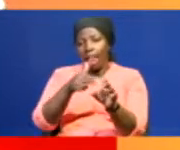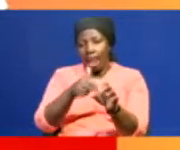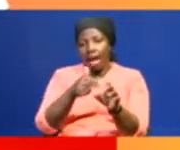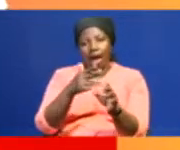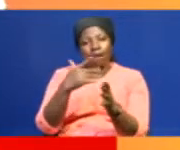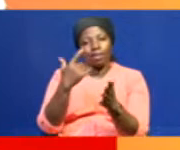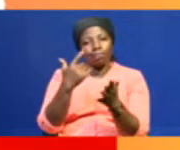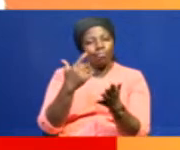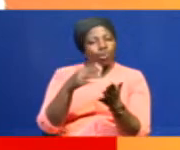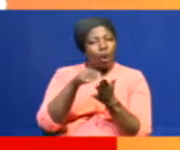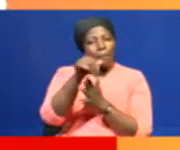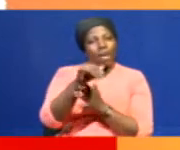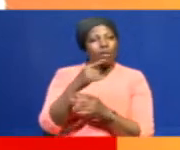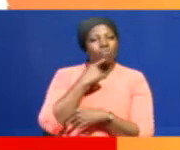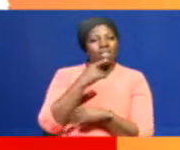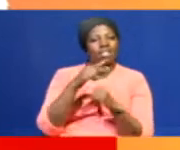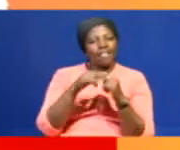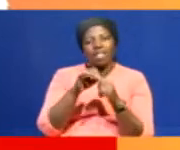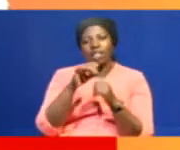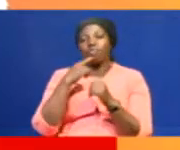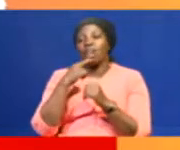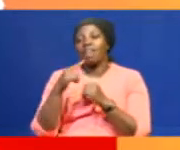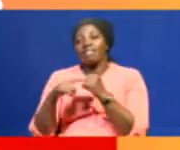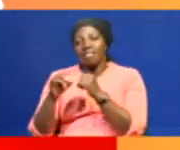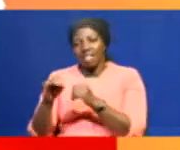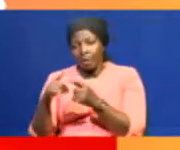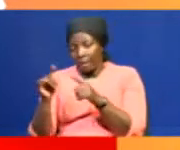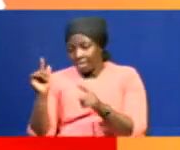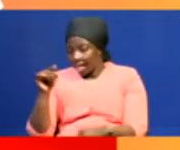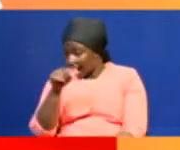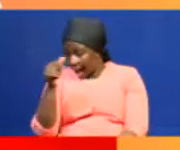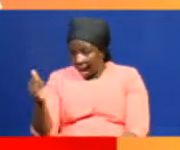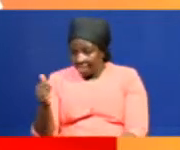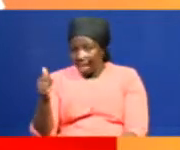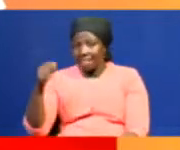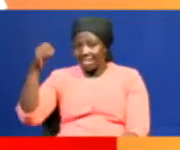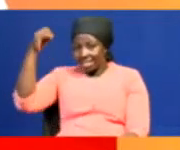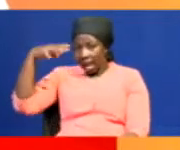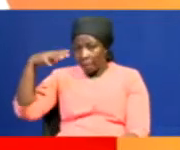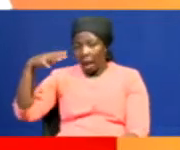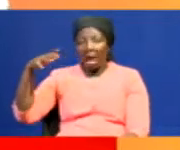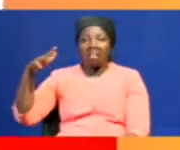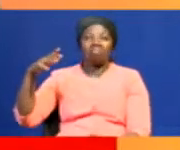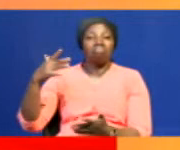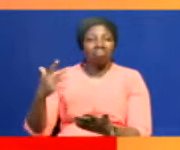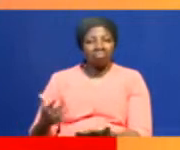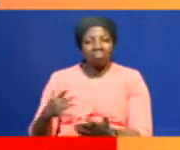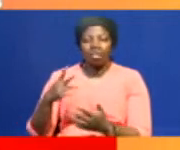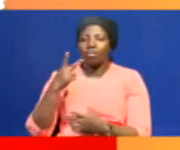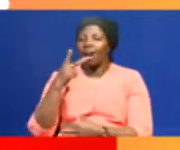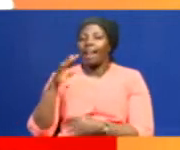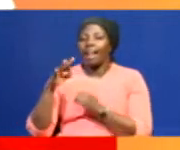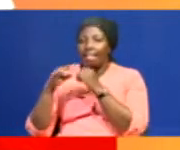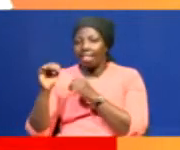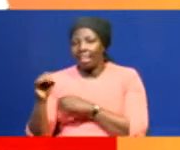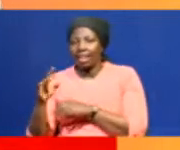160, lakini hii ya stima unaipata, kuna wenye wanauza 1280, kuna wanauza